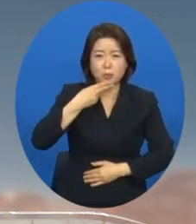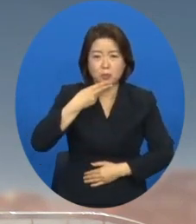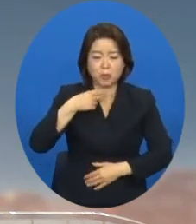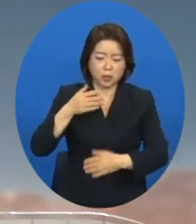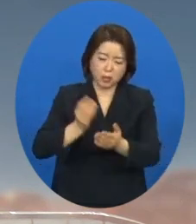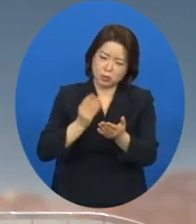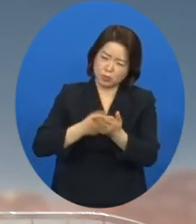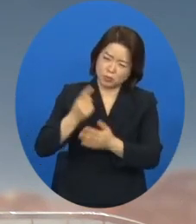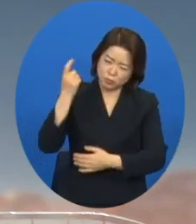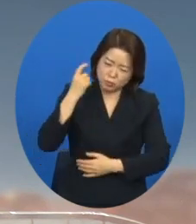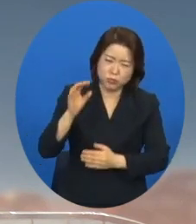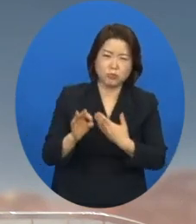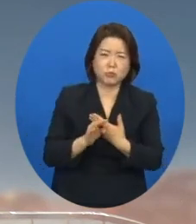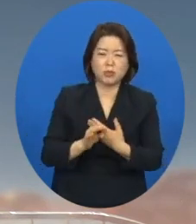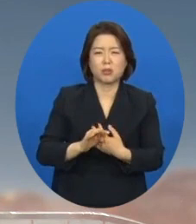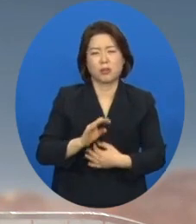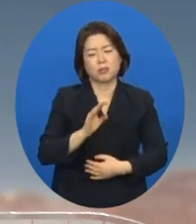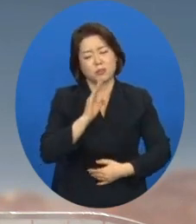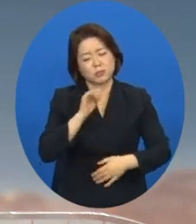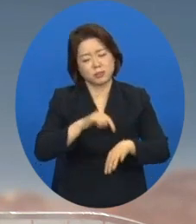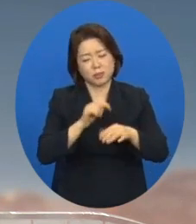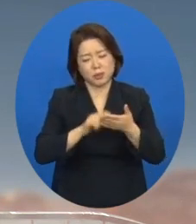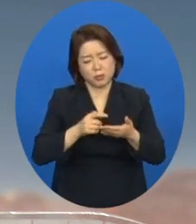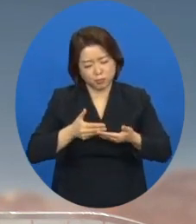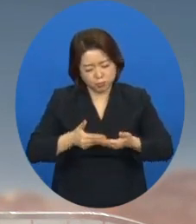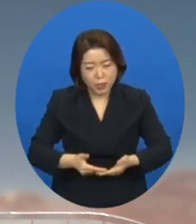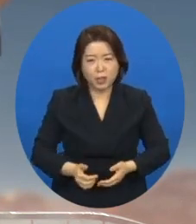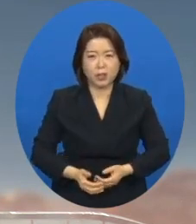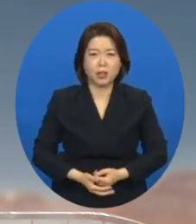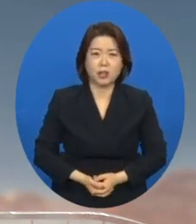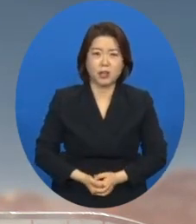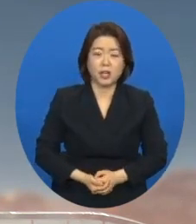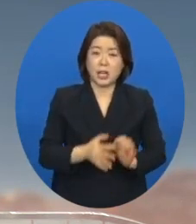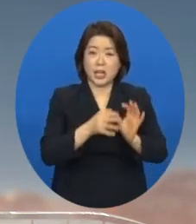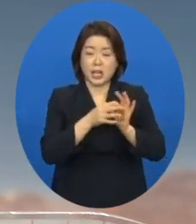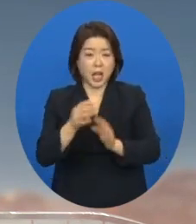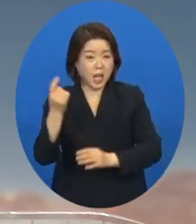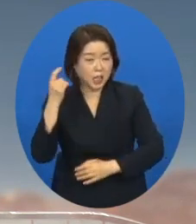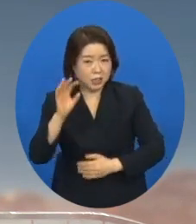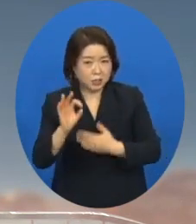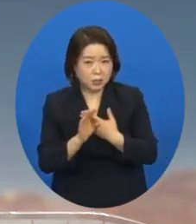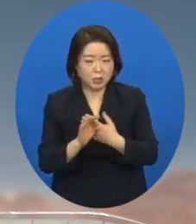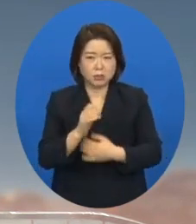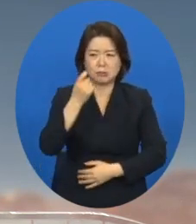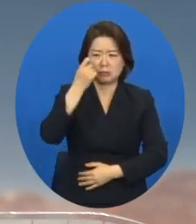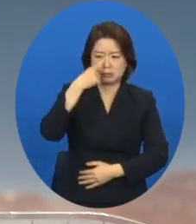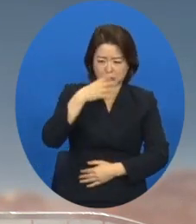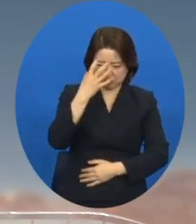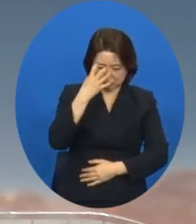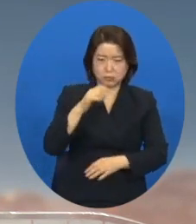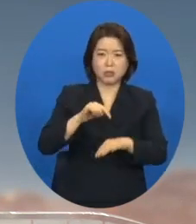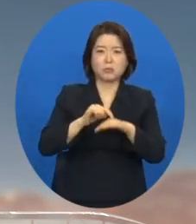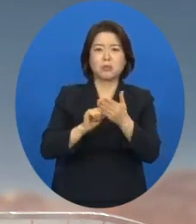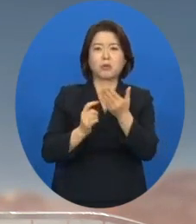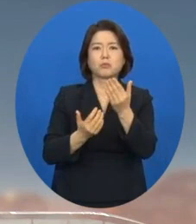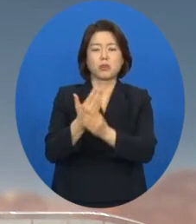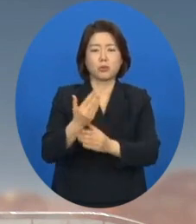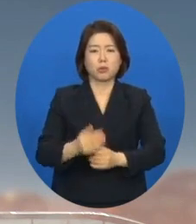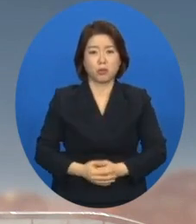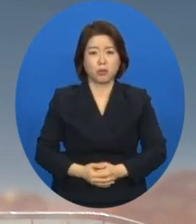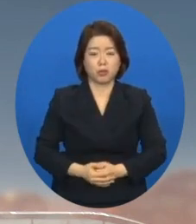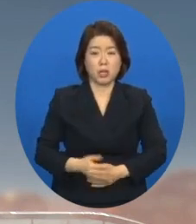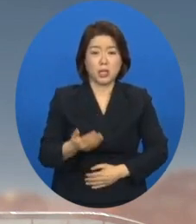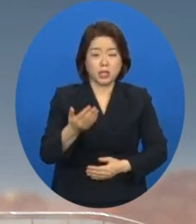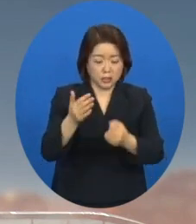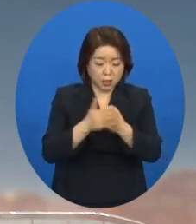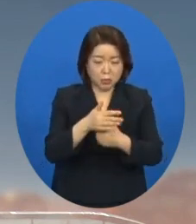뉴스 소식들을 들으면 참 마음이 무거워요. 계속 듣고 있으면 우울한 마음이 듭니다. 그러니까 여러분 뉴스를 잘